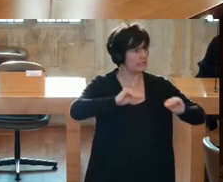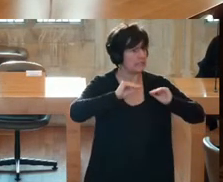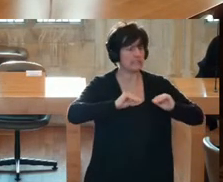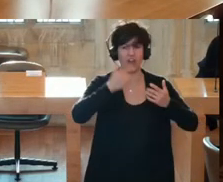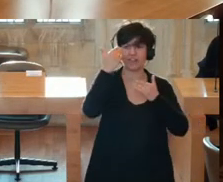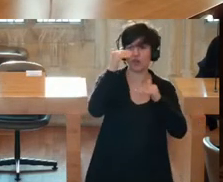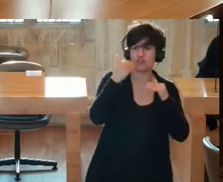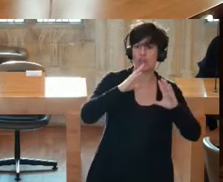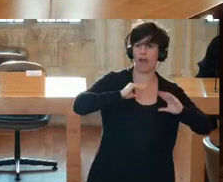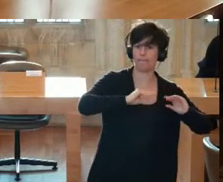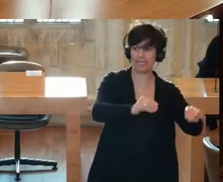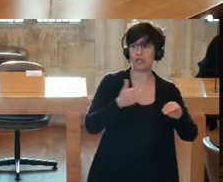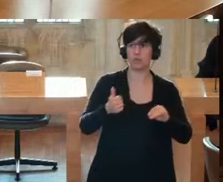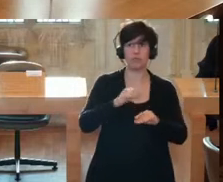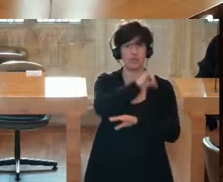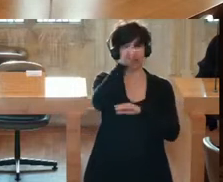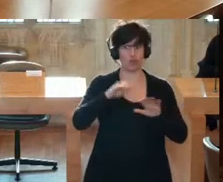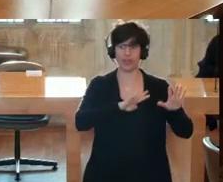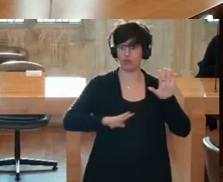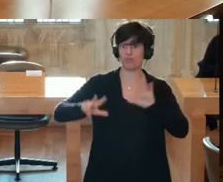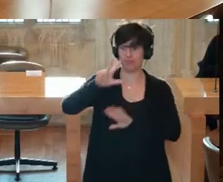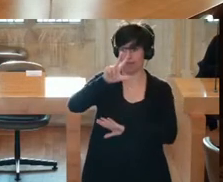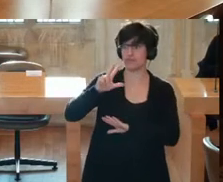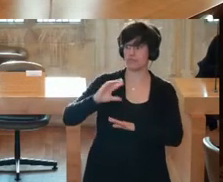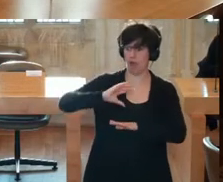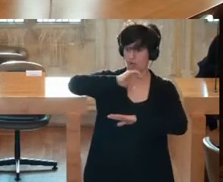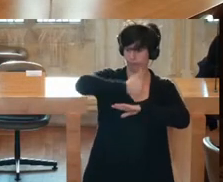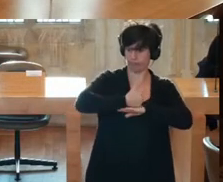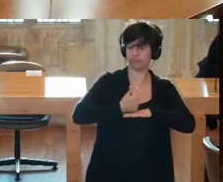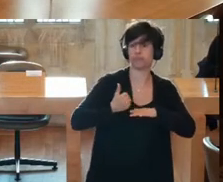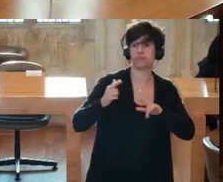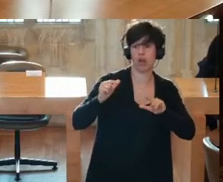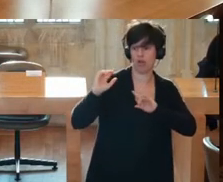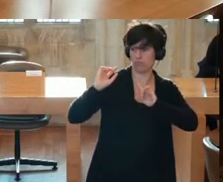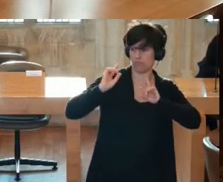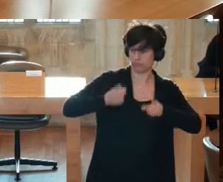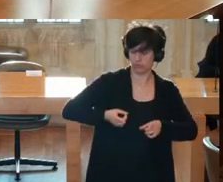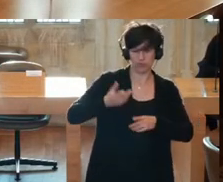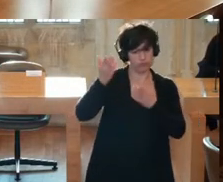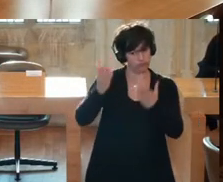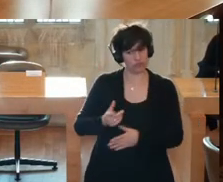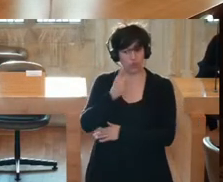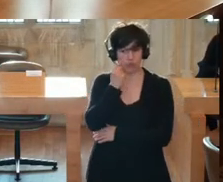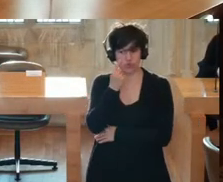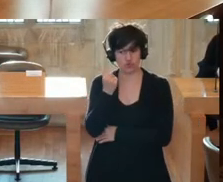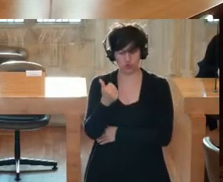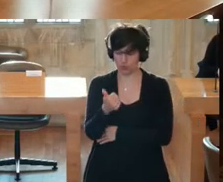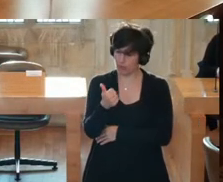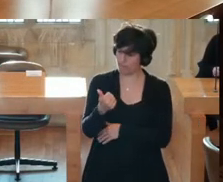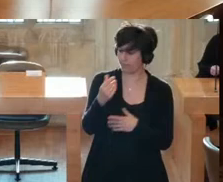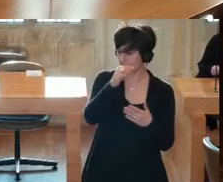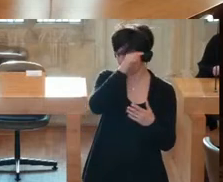jusqu'en 1993. Et donc, c'est un monsieur qui a beaucoup marqué